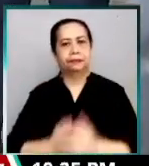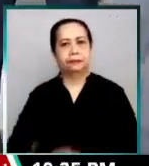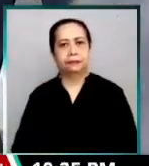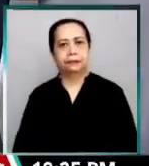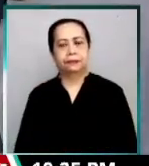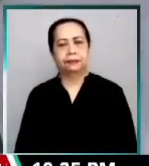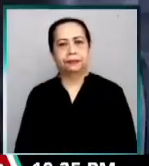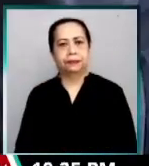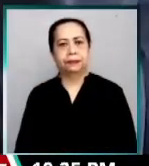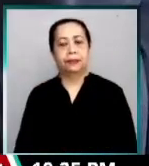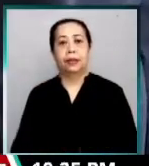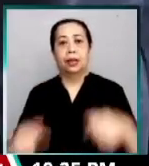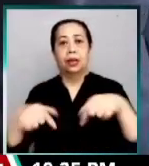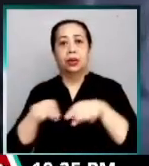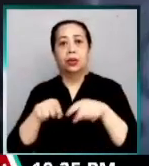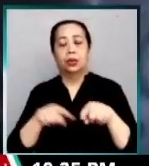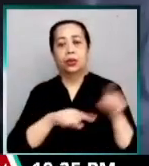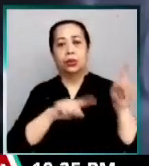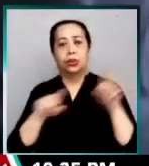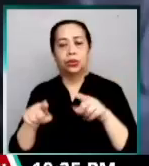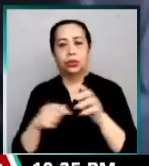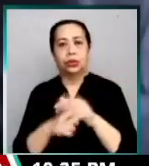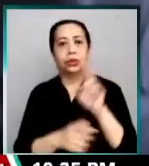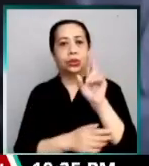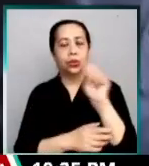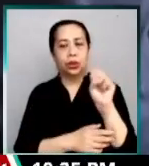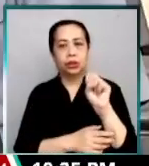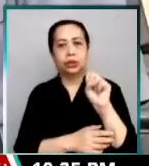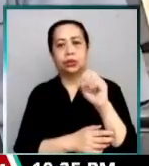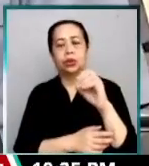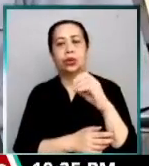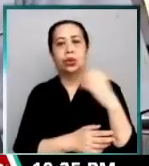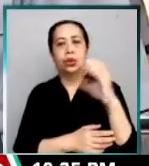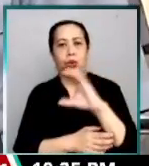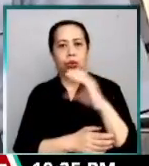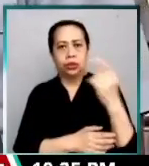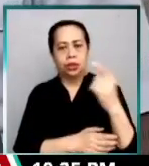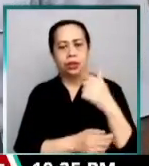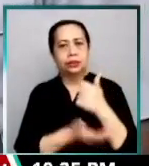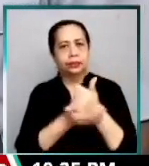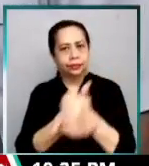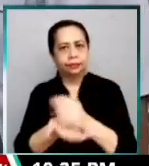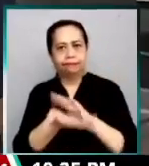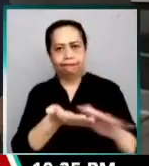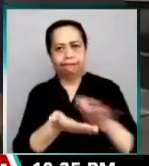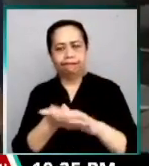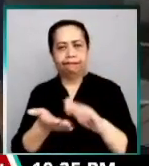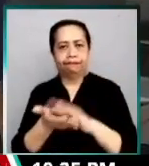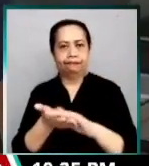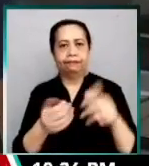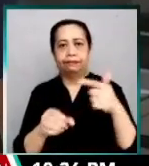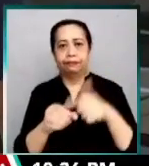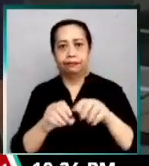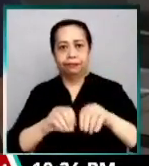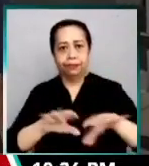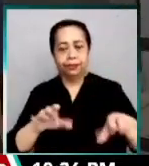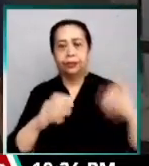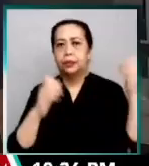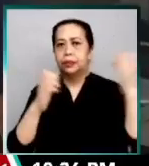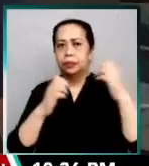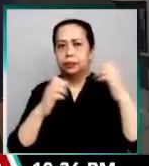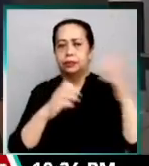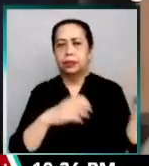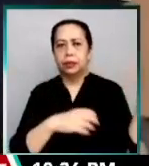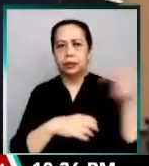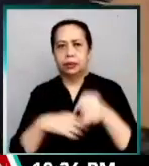Nasa bansa na rin ang mga tauhan ng US Coast Guard na tutulong din sa paglilinis sa oil spill. Inaasahang magde-deploy rin sila